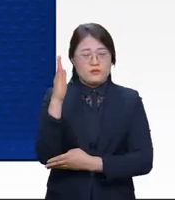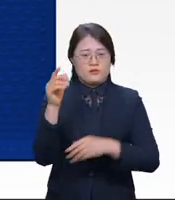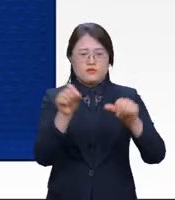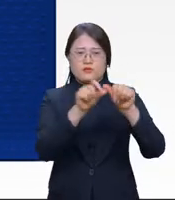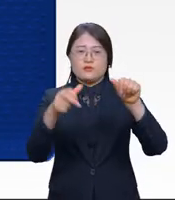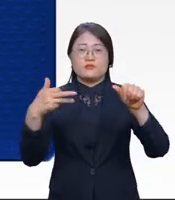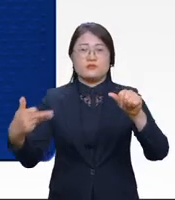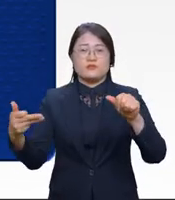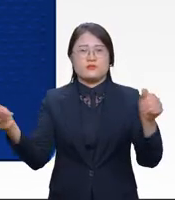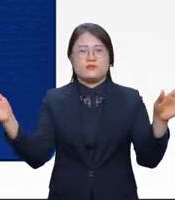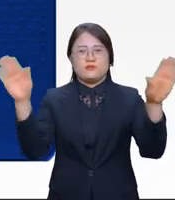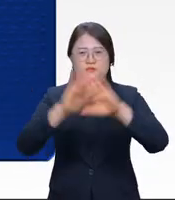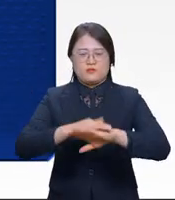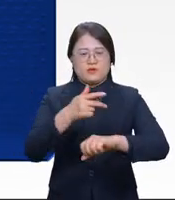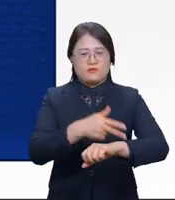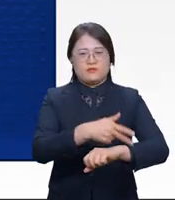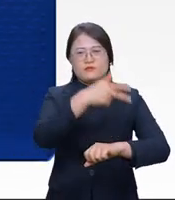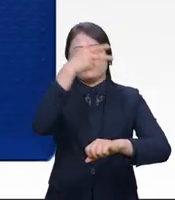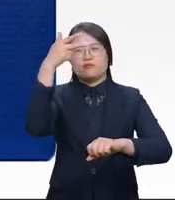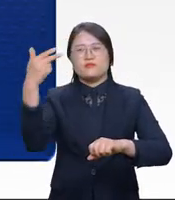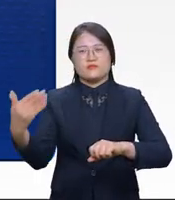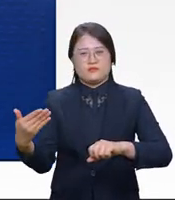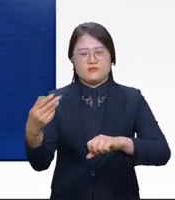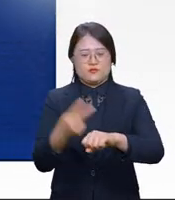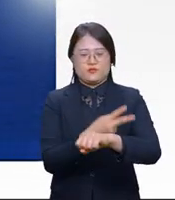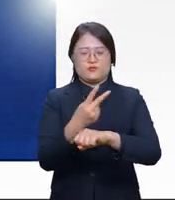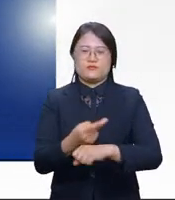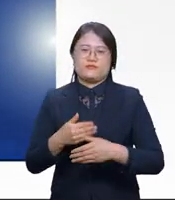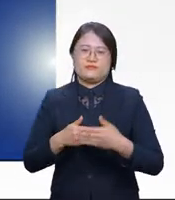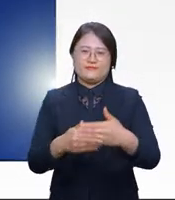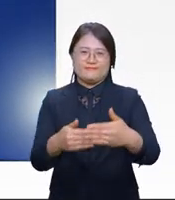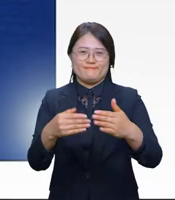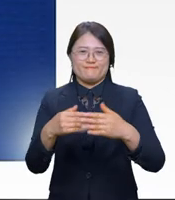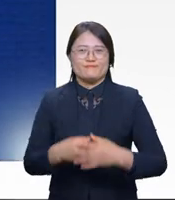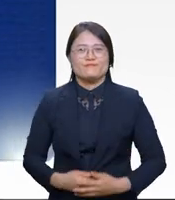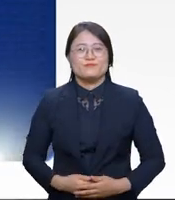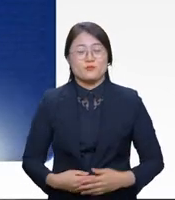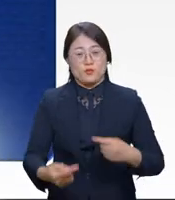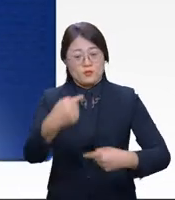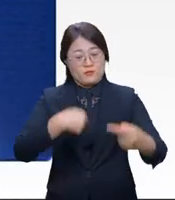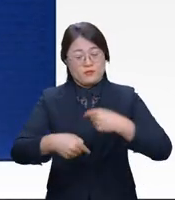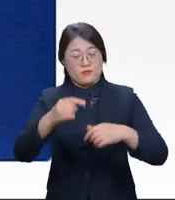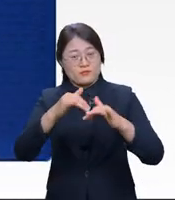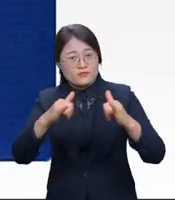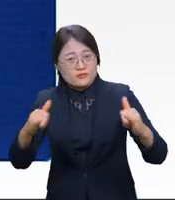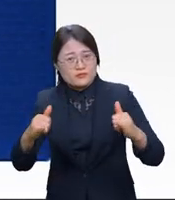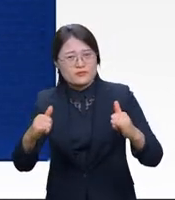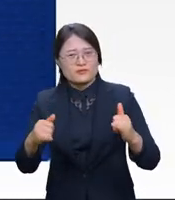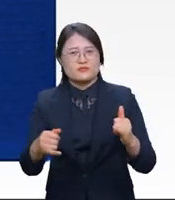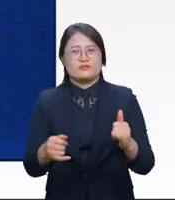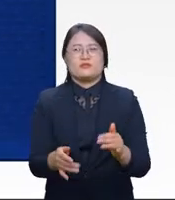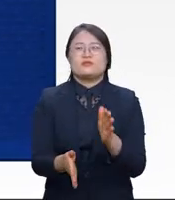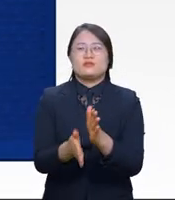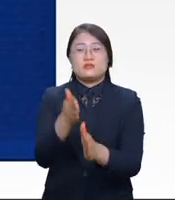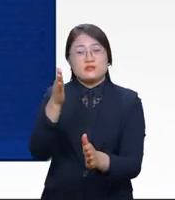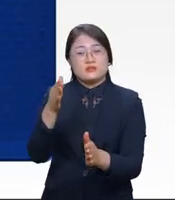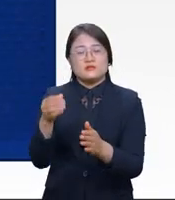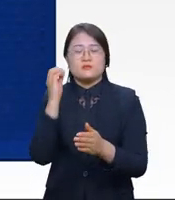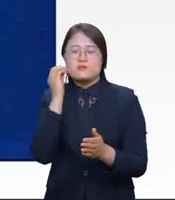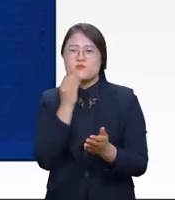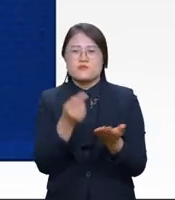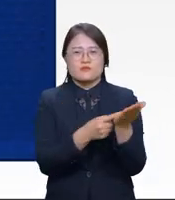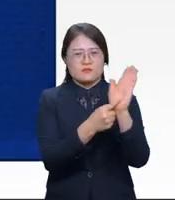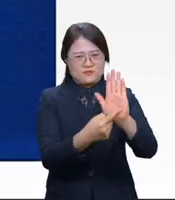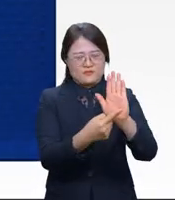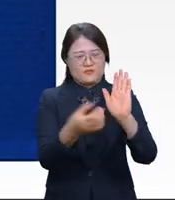특강은 5월 18일 오후 7시부터 9시까지 2시간 동안 진행되며 신청을 원하시는 청년들께서는 시